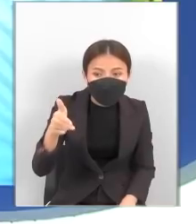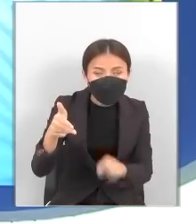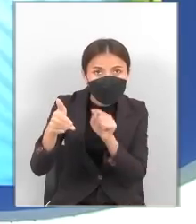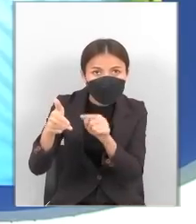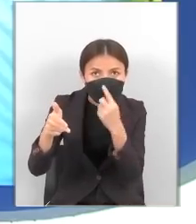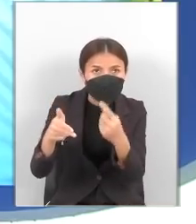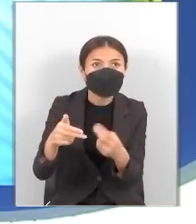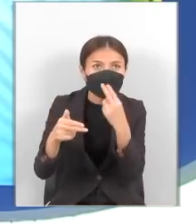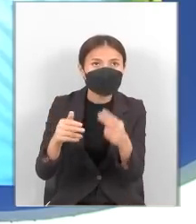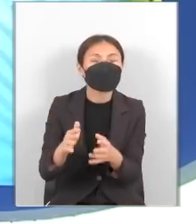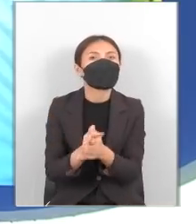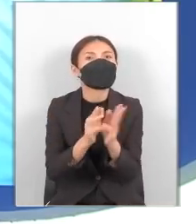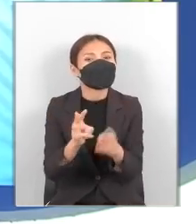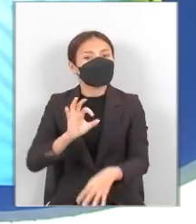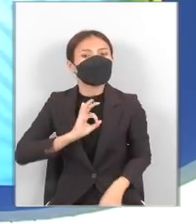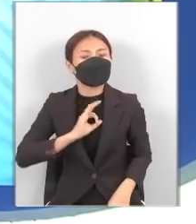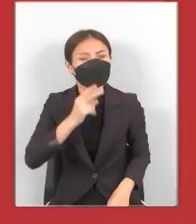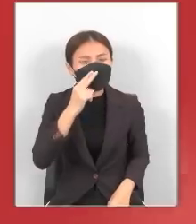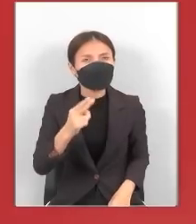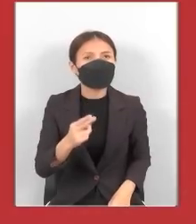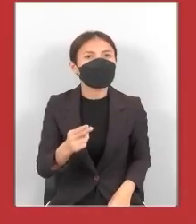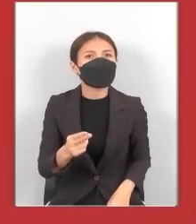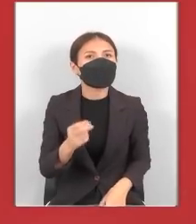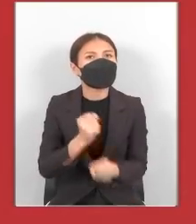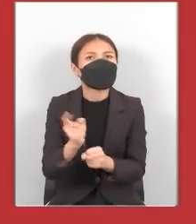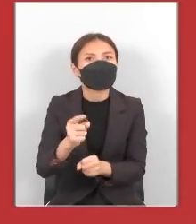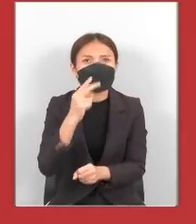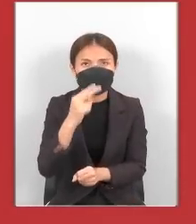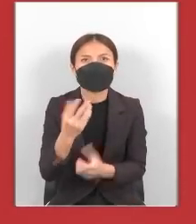ไปนี่แหละลองไปดูคลิปนี้กันก่อนค่ะ